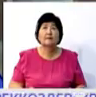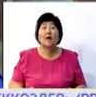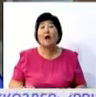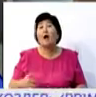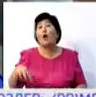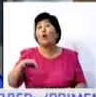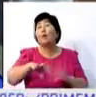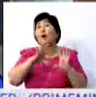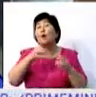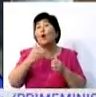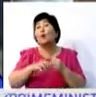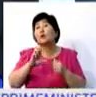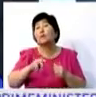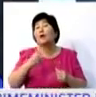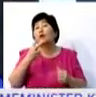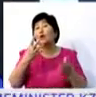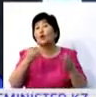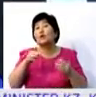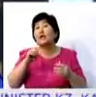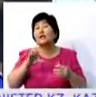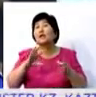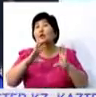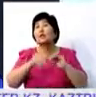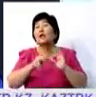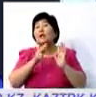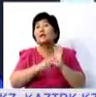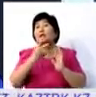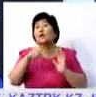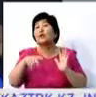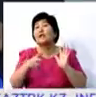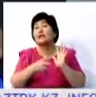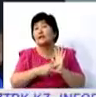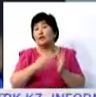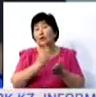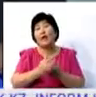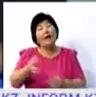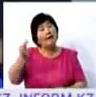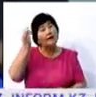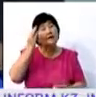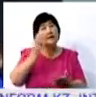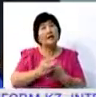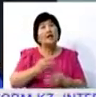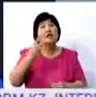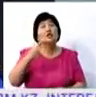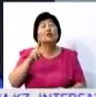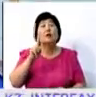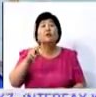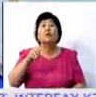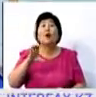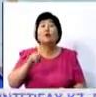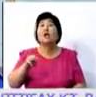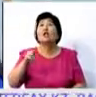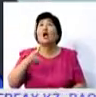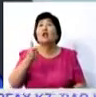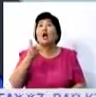Ал облыс бойынша орташа бал екі күнгі тестілеу нәтижесімен 83,8-ді құрады. Естеріңізге сала кетейік, 21 маусым күні